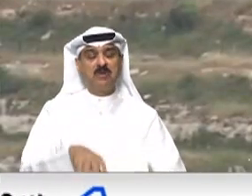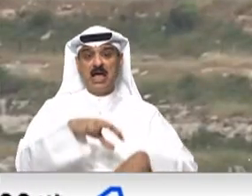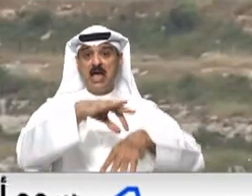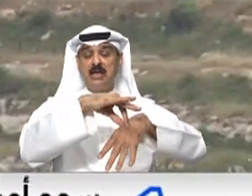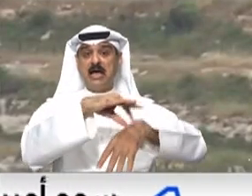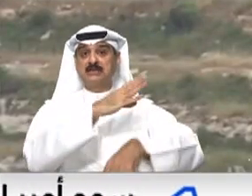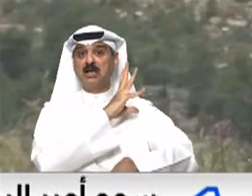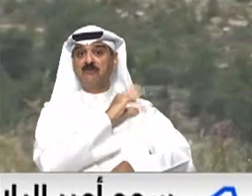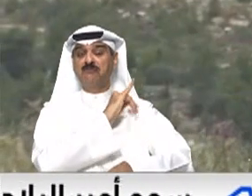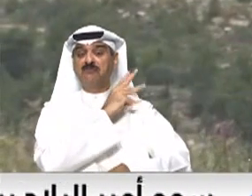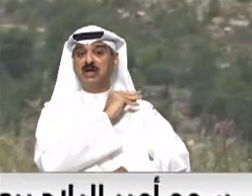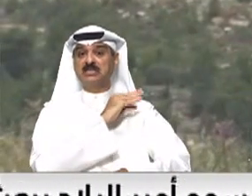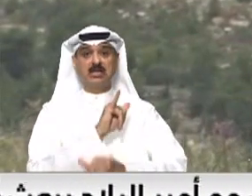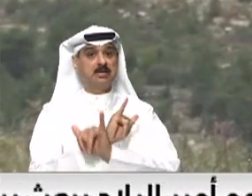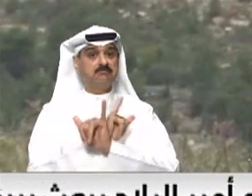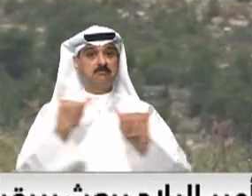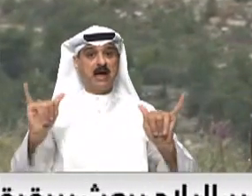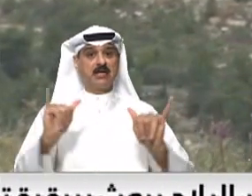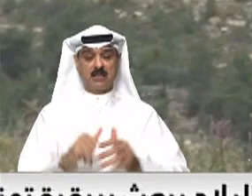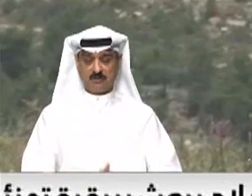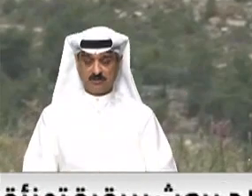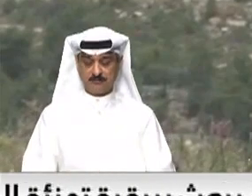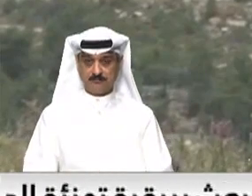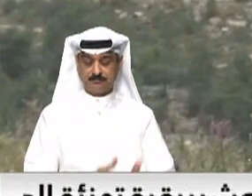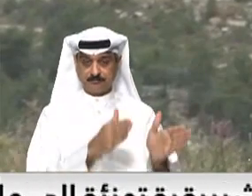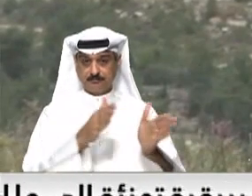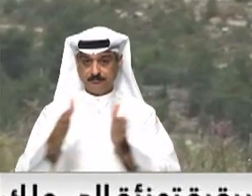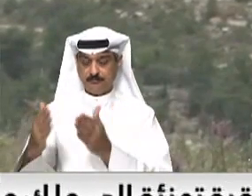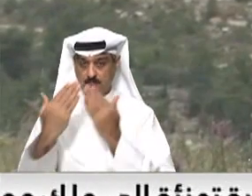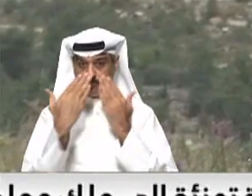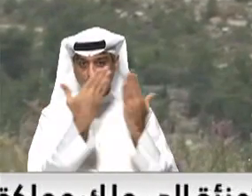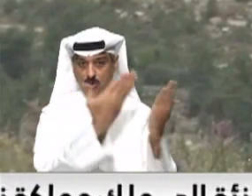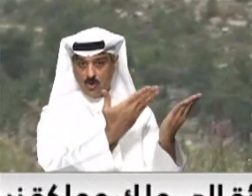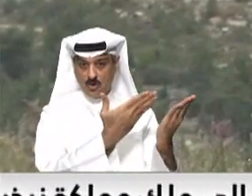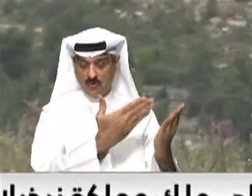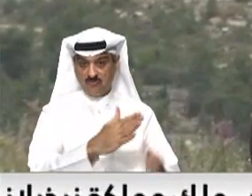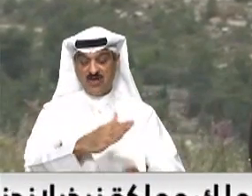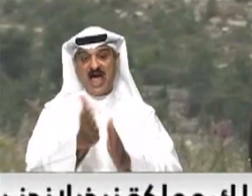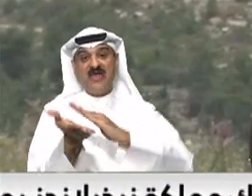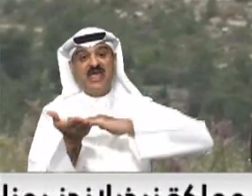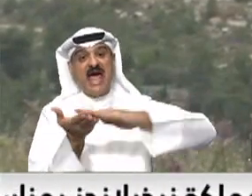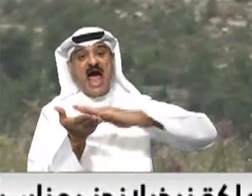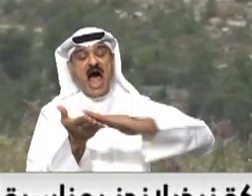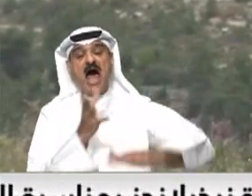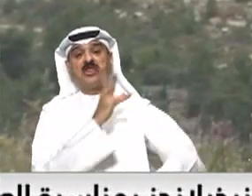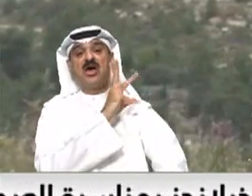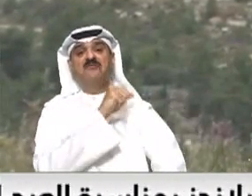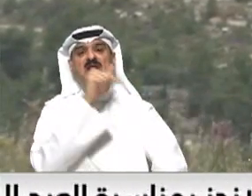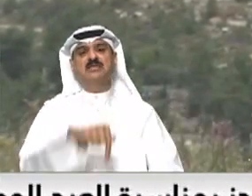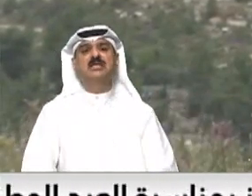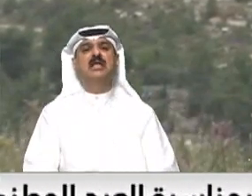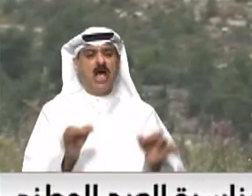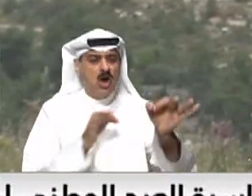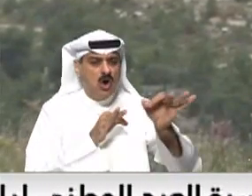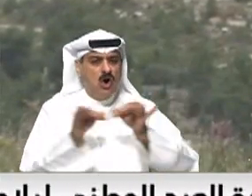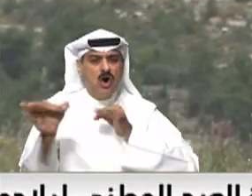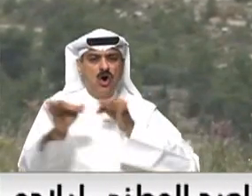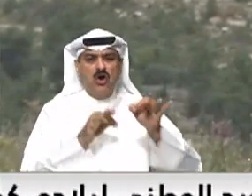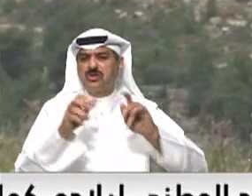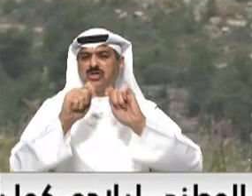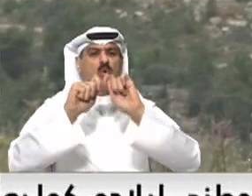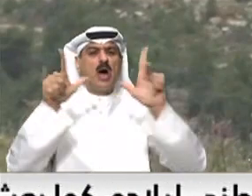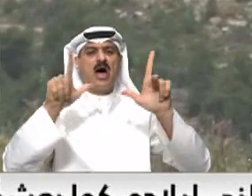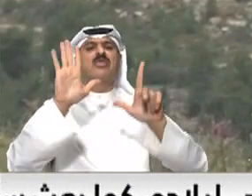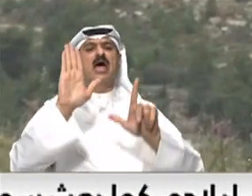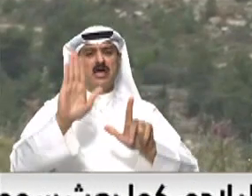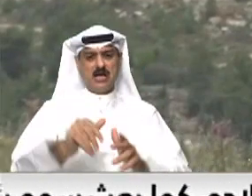فيها. ما يحدث في كل الأرض الفلسطينية هو تهديد ممنهج بكافة الأشكال، وعلى المجتمع الدولي الوقوف في